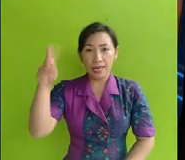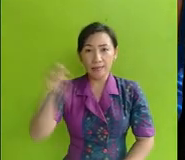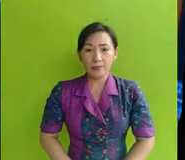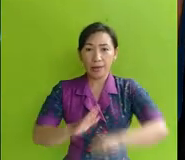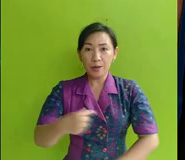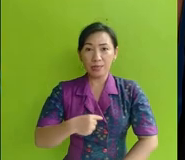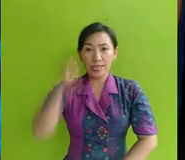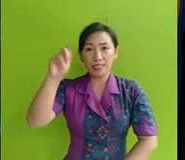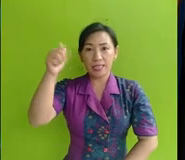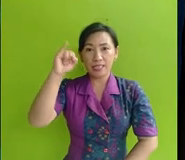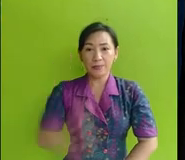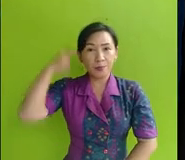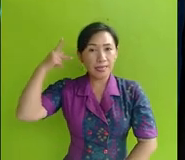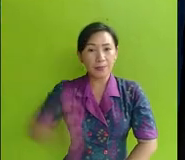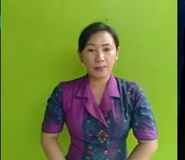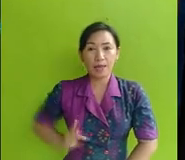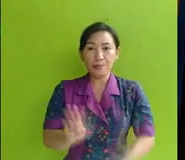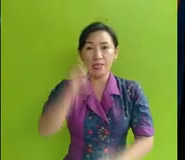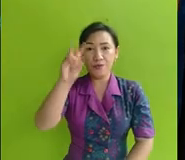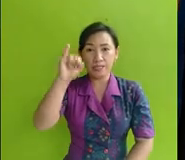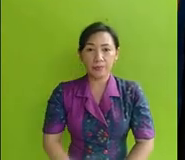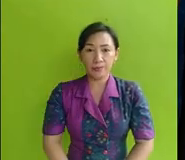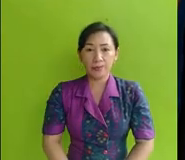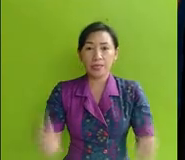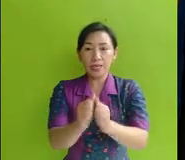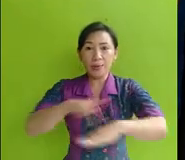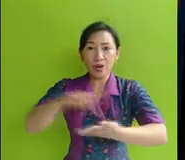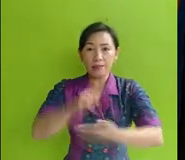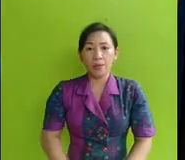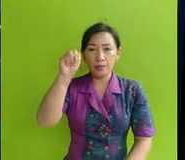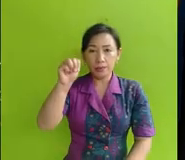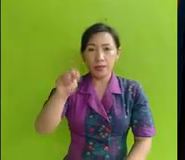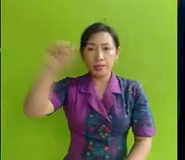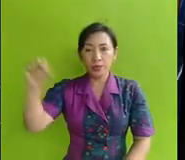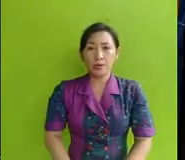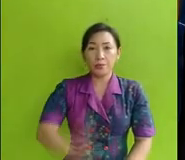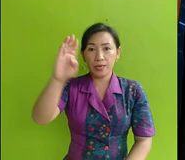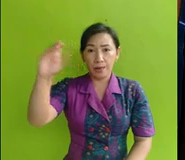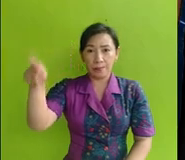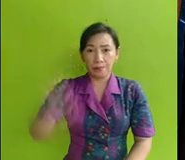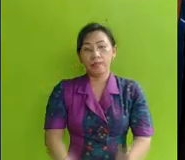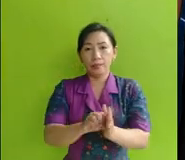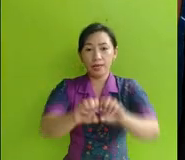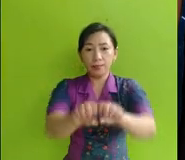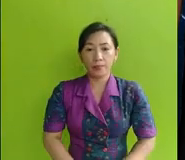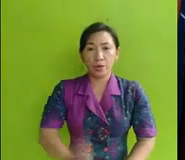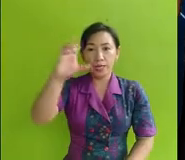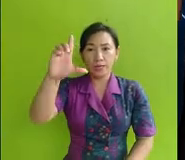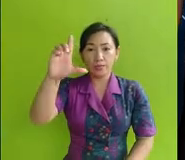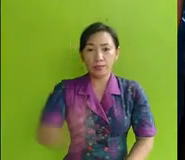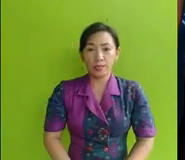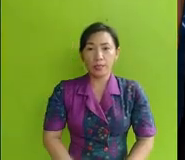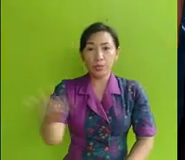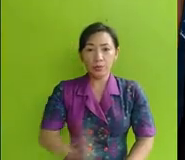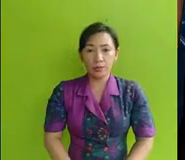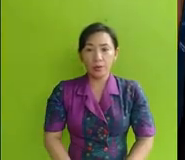yang bersih dan bebas KKN pada masing-masing instansi pemerintah. Kami berinovasi dengan mengelola manajemen risiko,